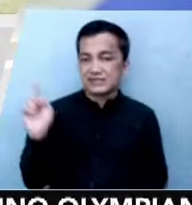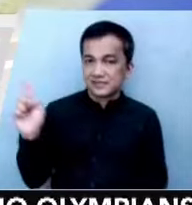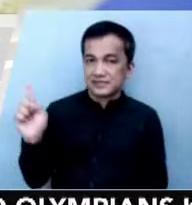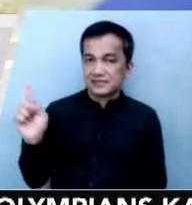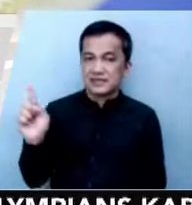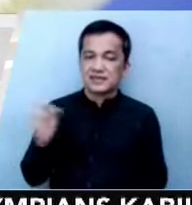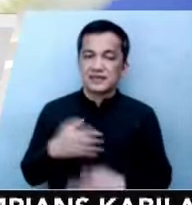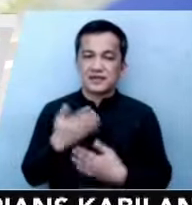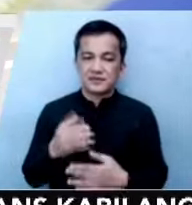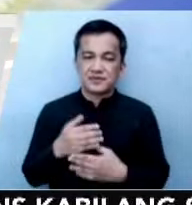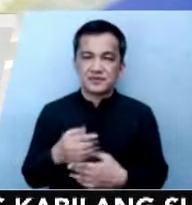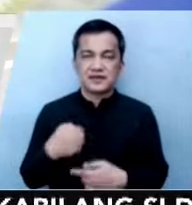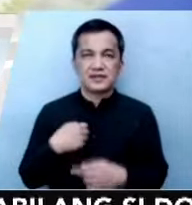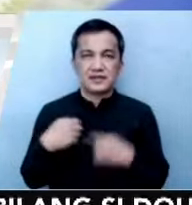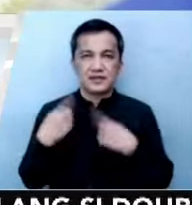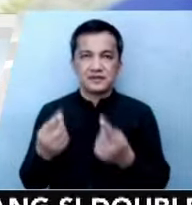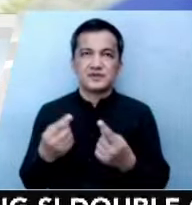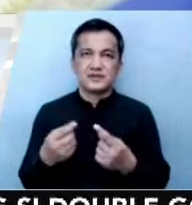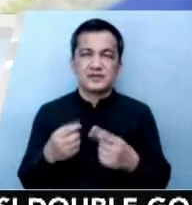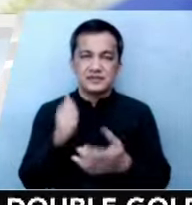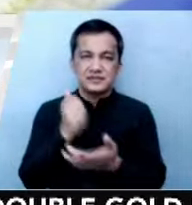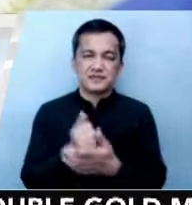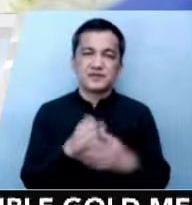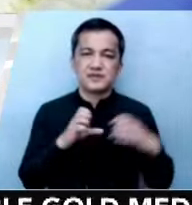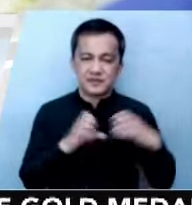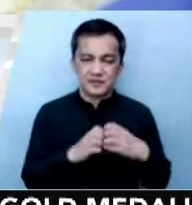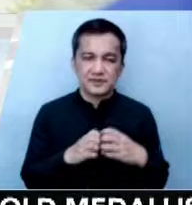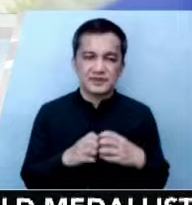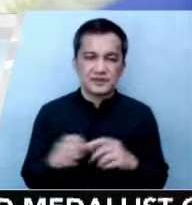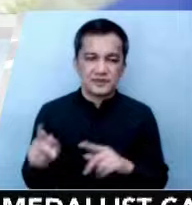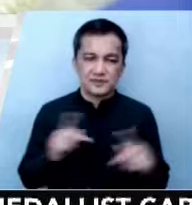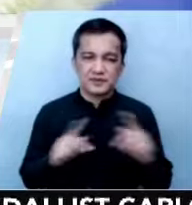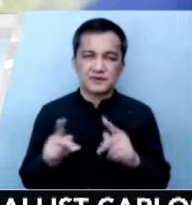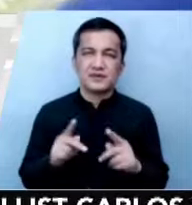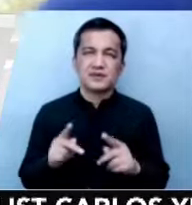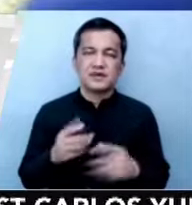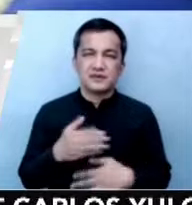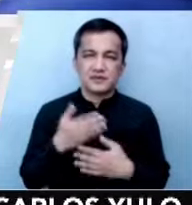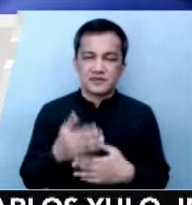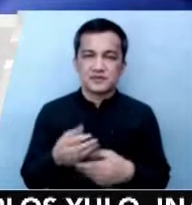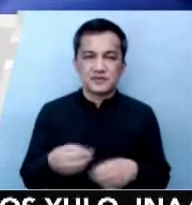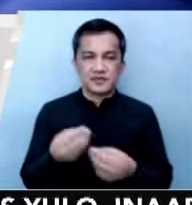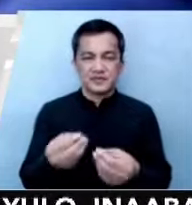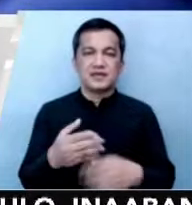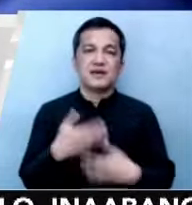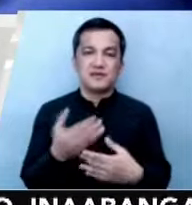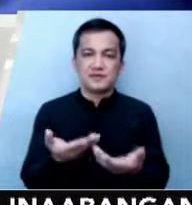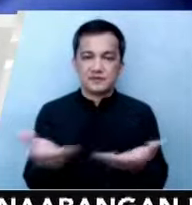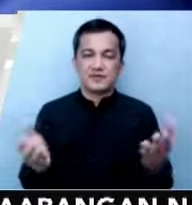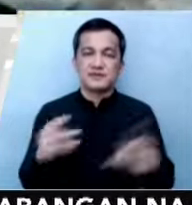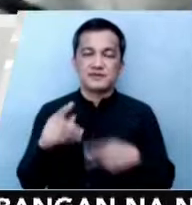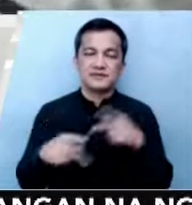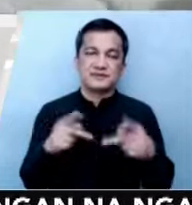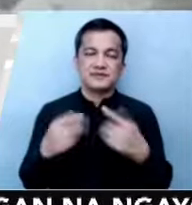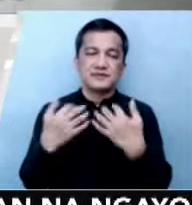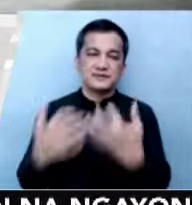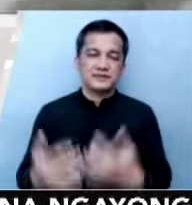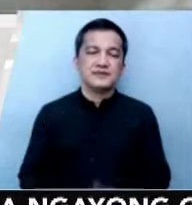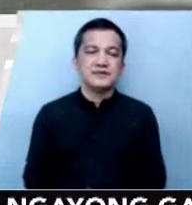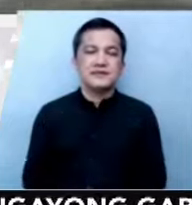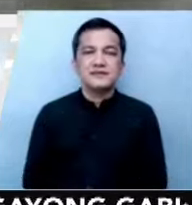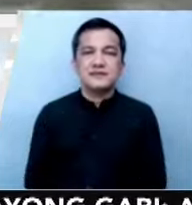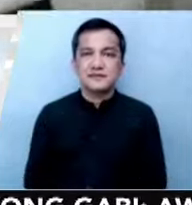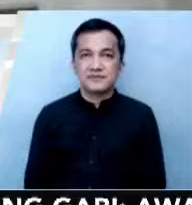akong certified kapuso. Excited na ako mag-perform at mapasaya ang ating mga kapuso. Di rin nagpahuli sa kanyang